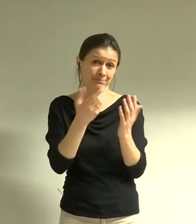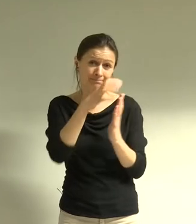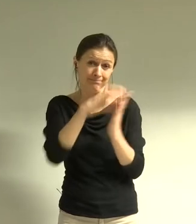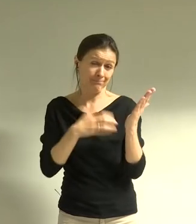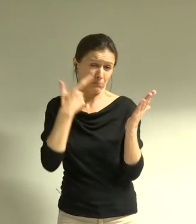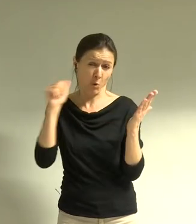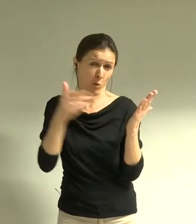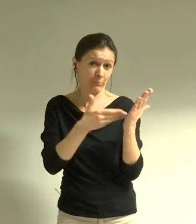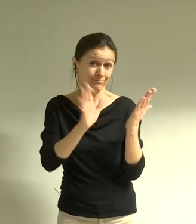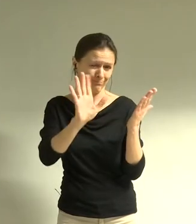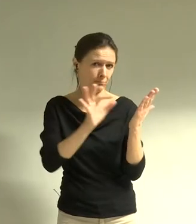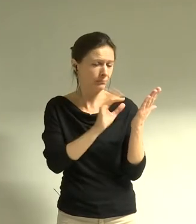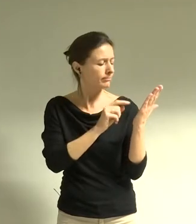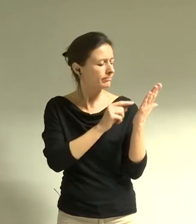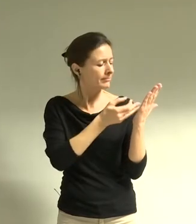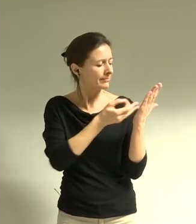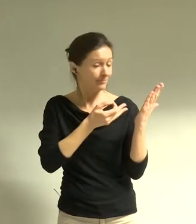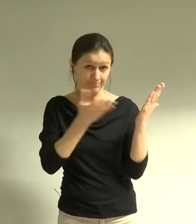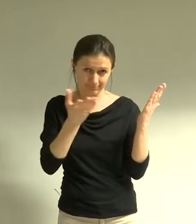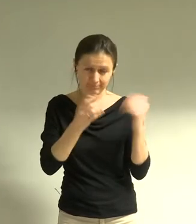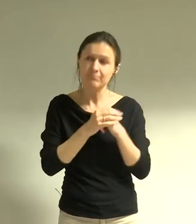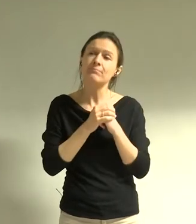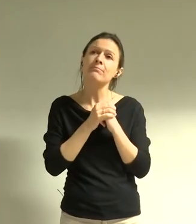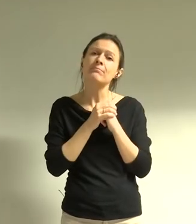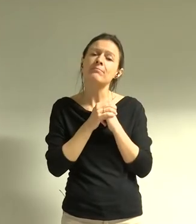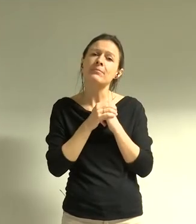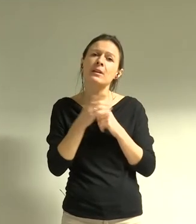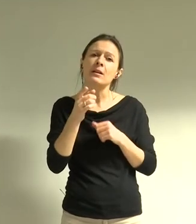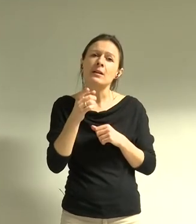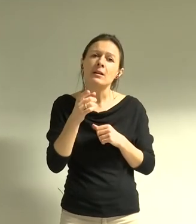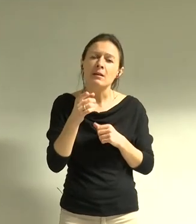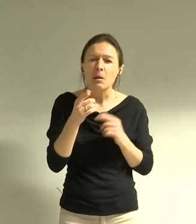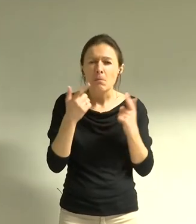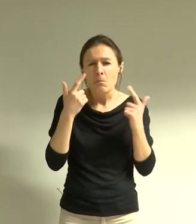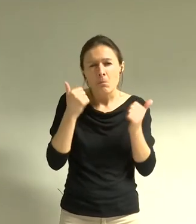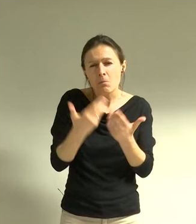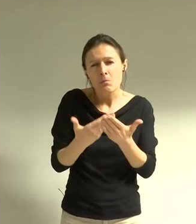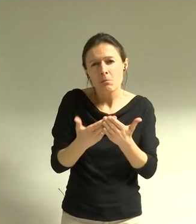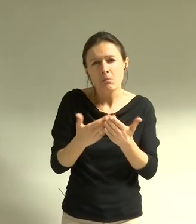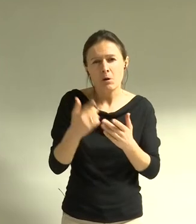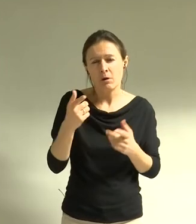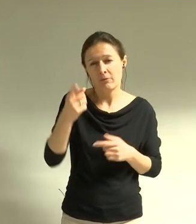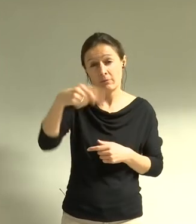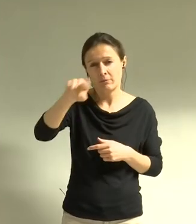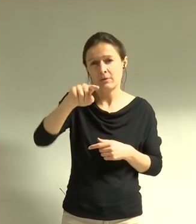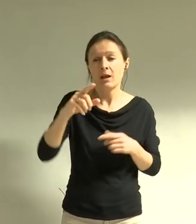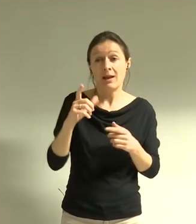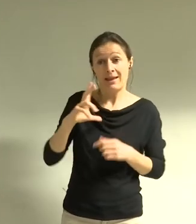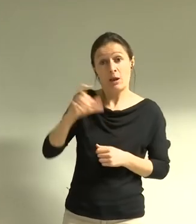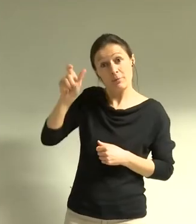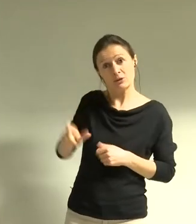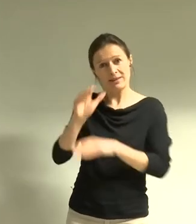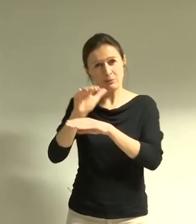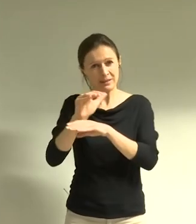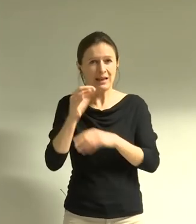j'ai vu cette éruption donc comme un signe de défiance impression qui venait donc de nos surveiller nous